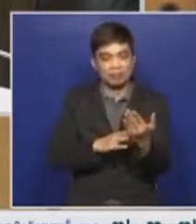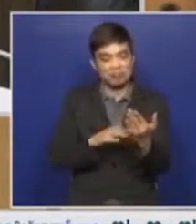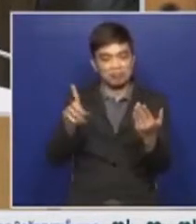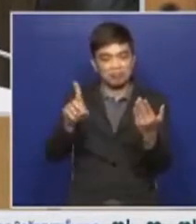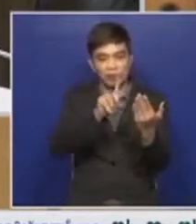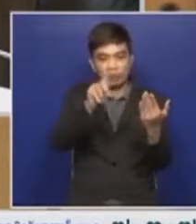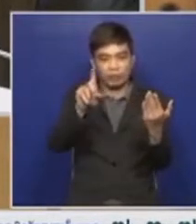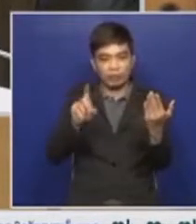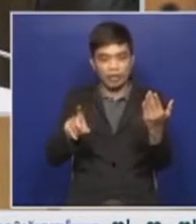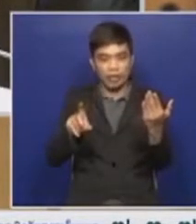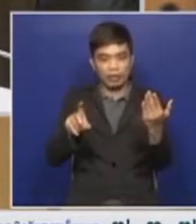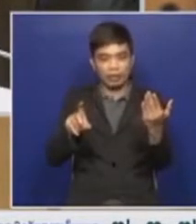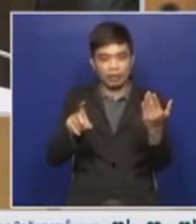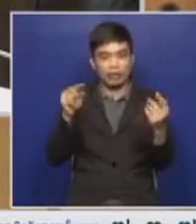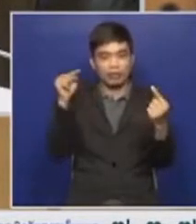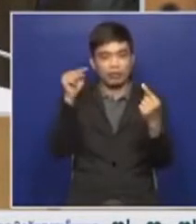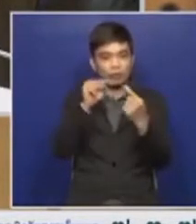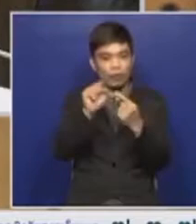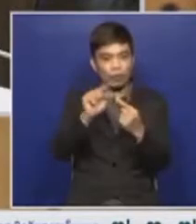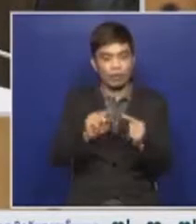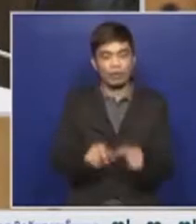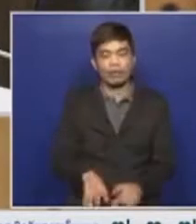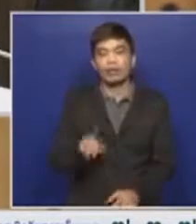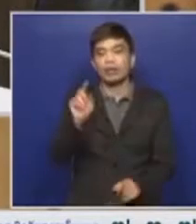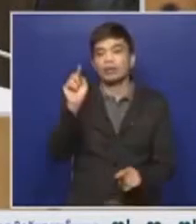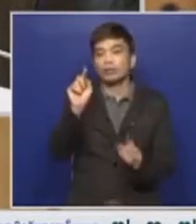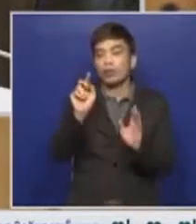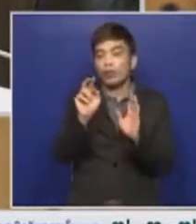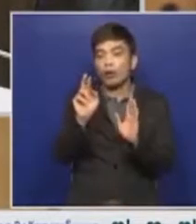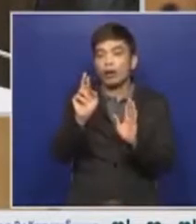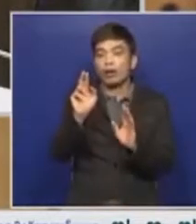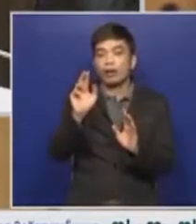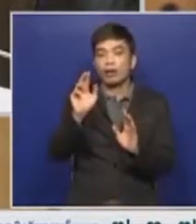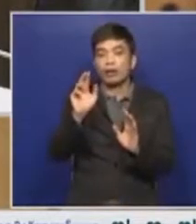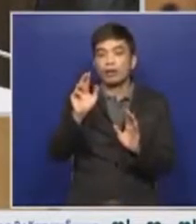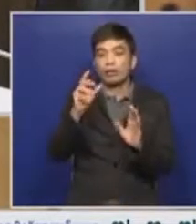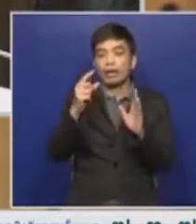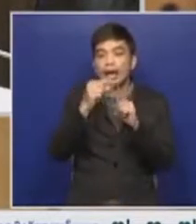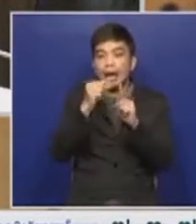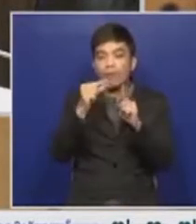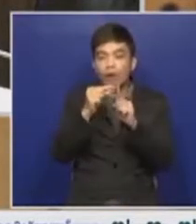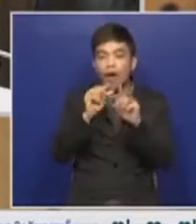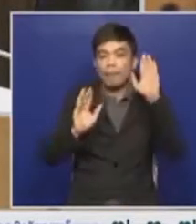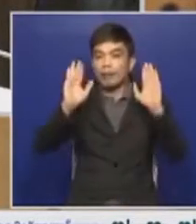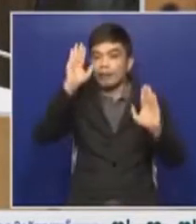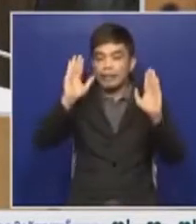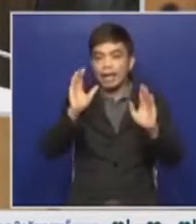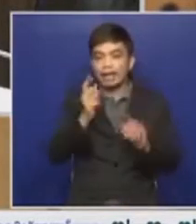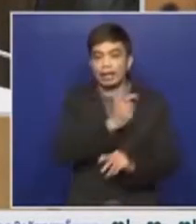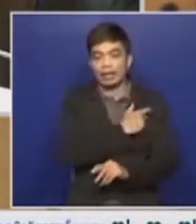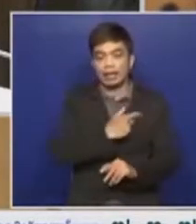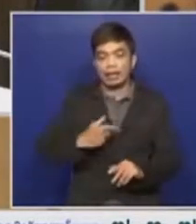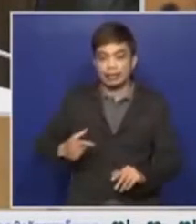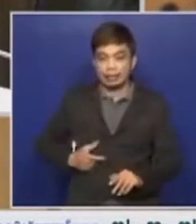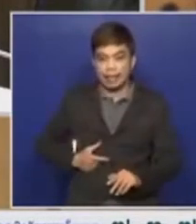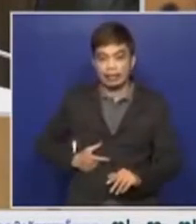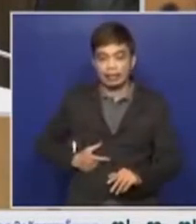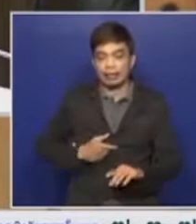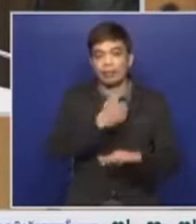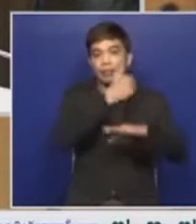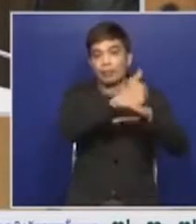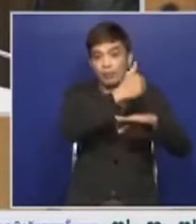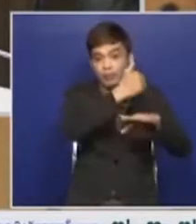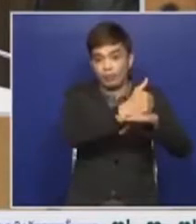ต่อคำว่าระบอบประชาธิปไตยอันมีพระมหากษัตริย์ทรงเป็นประมุขมากขึ้นเรื่อยๆและดังมากขึ้นทุก